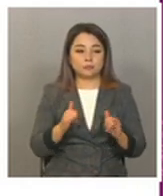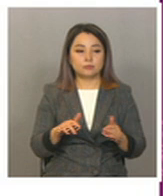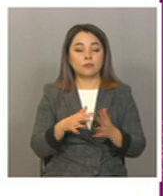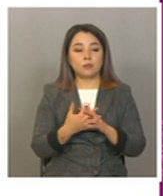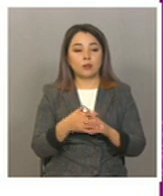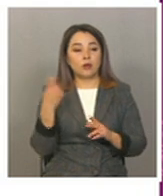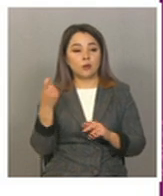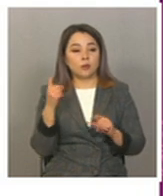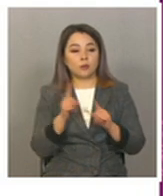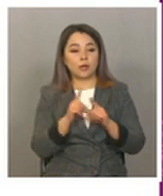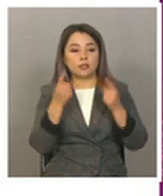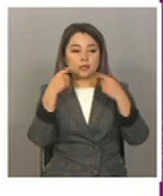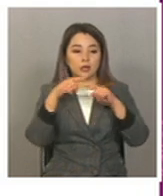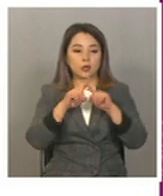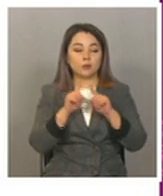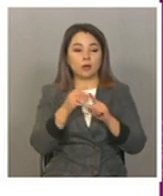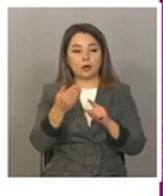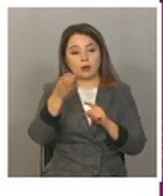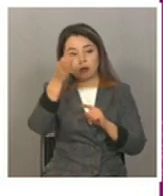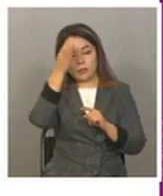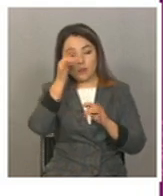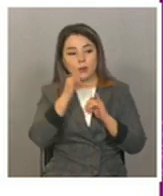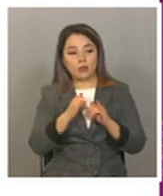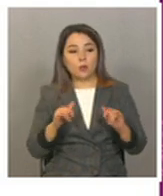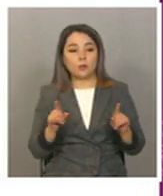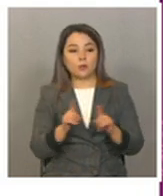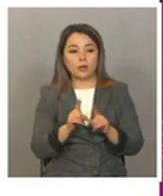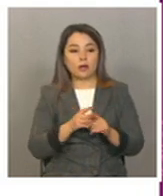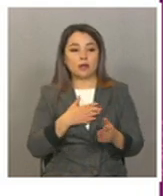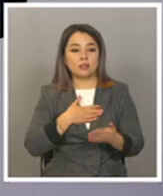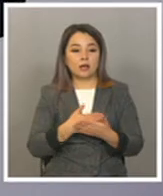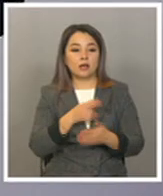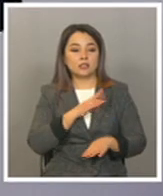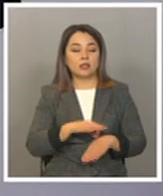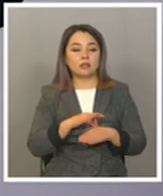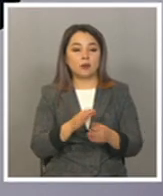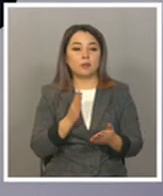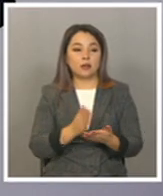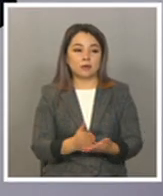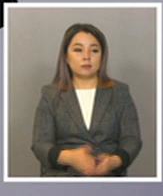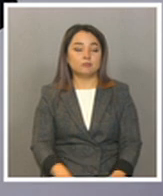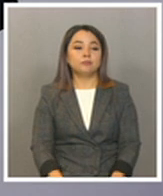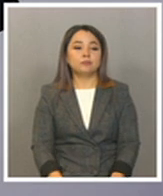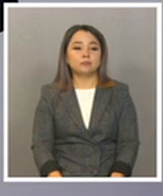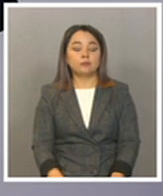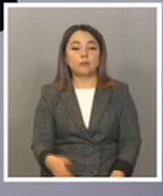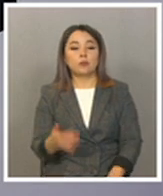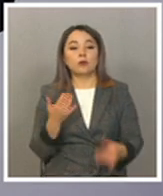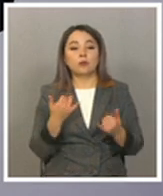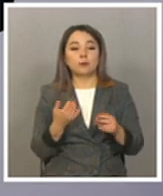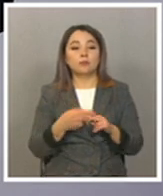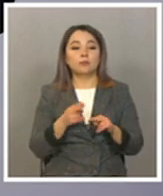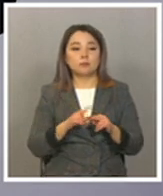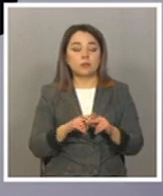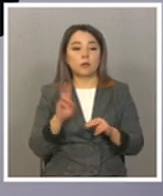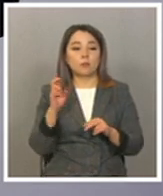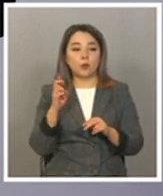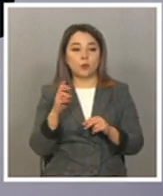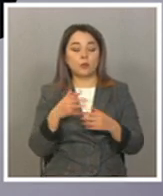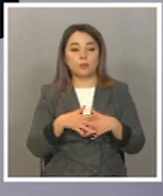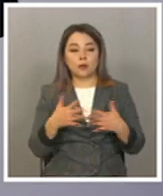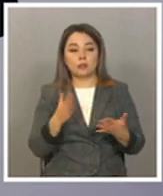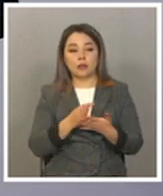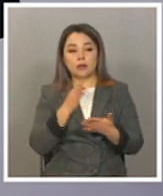шаруашылығының технология мен ғылымның дамуына ықпал етеді. Олай болса, оқушылар, биоалуан